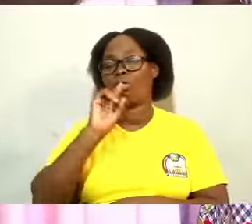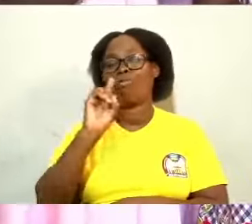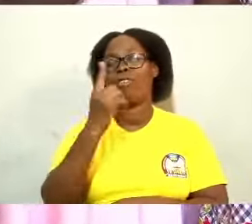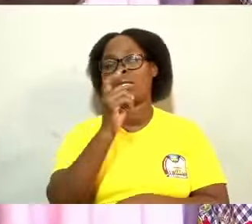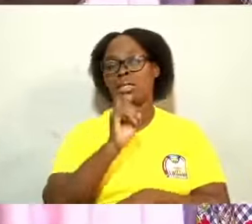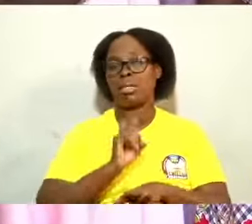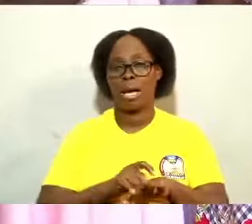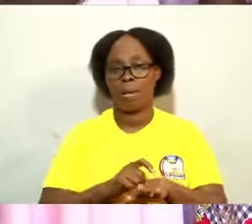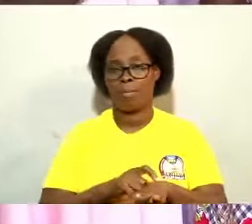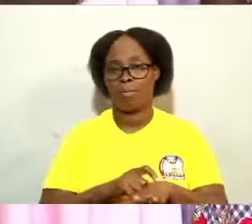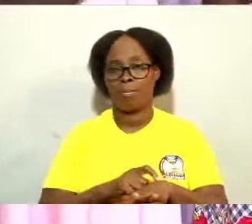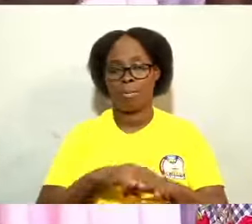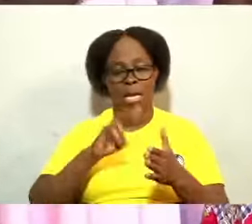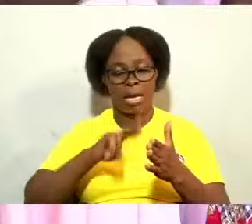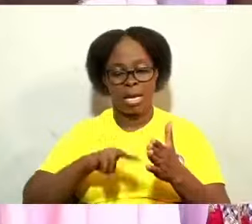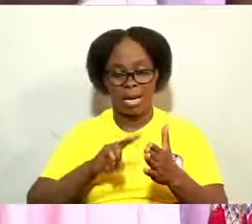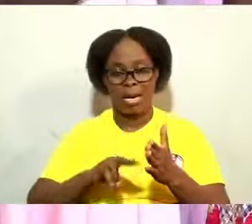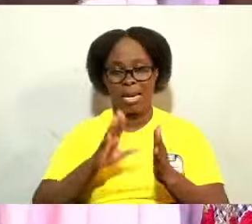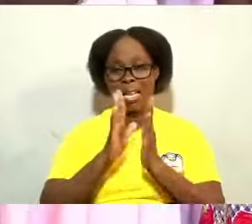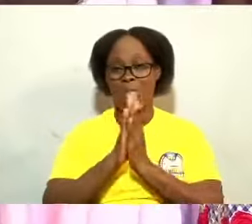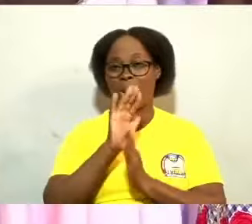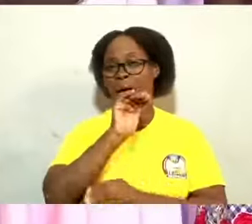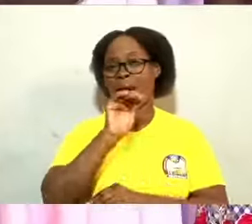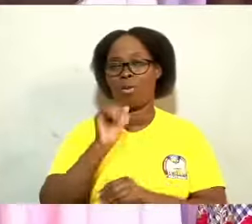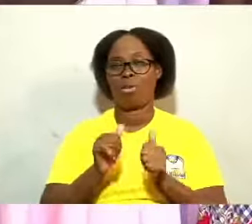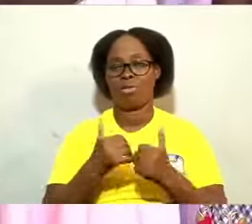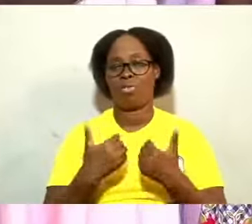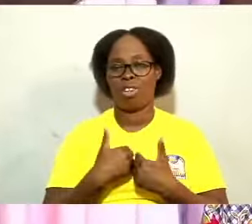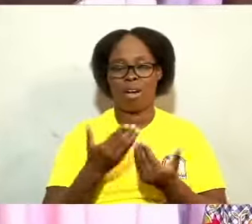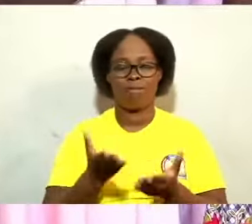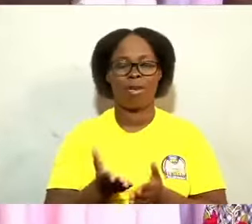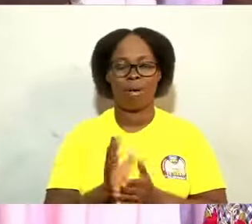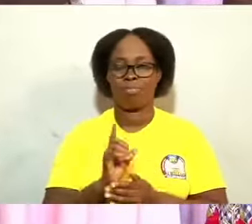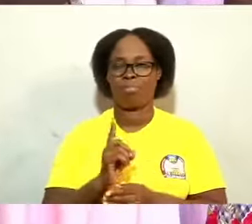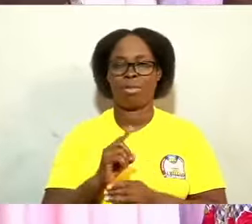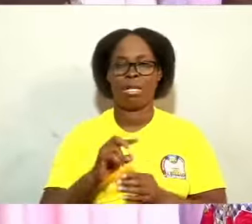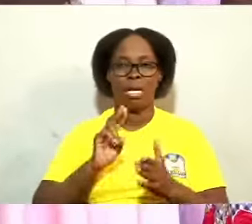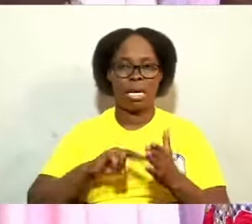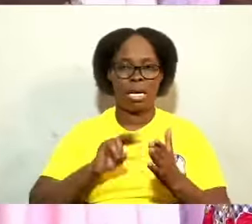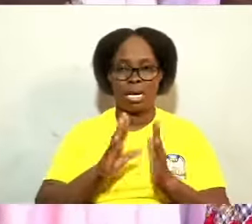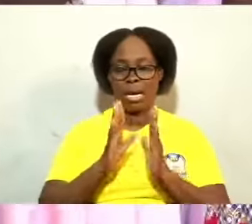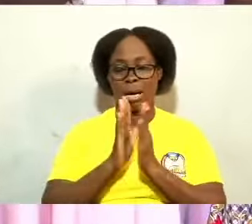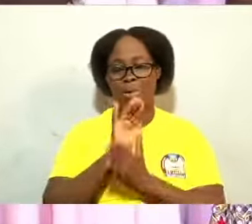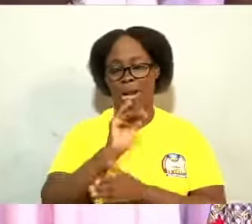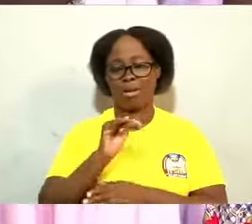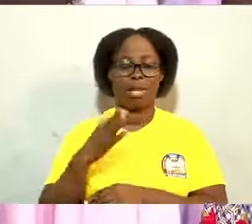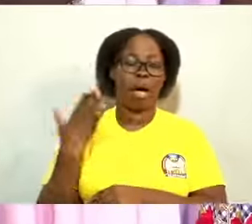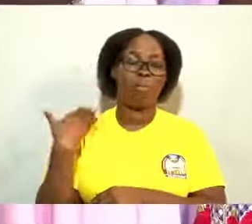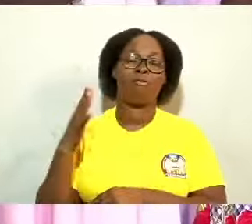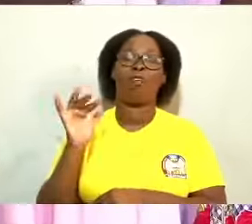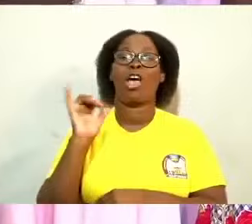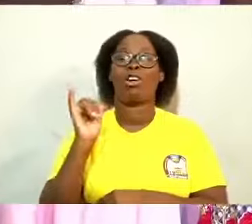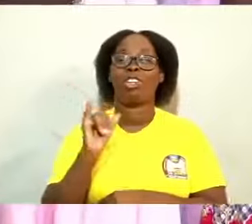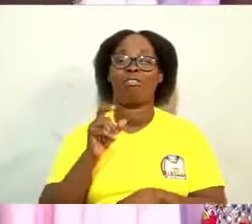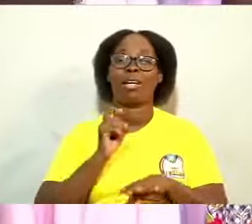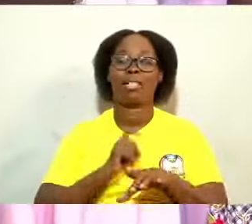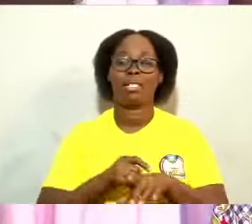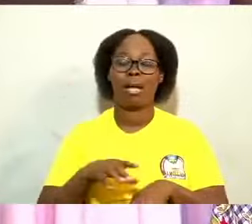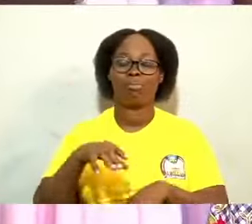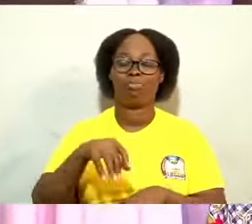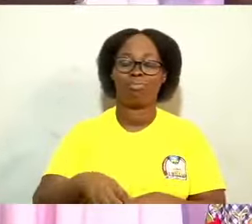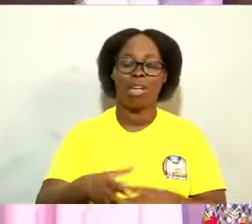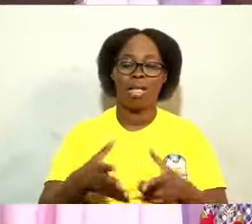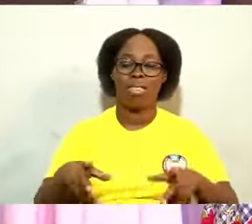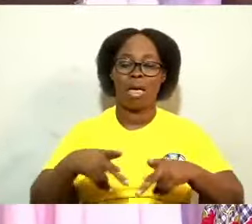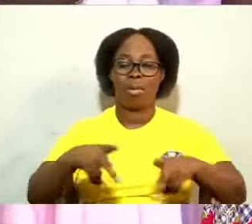kwanza kusoma maombi yaliyoandikwa. Alisoma maombi kwa Yehoshafati, alipoyaweka kwenye mimbari,